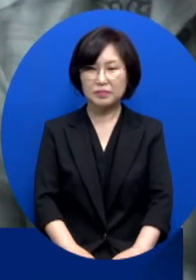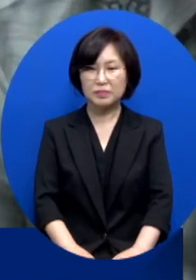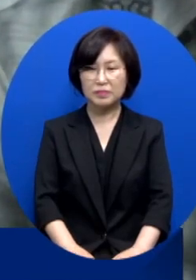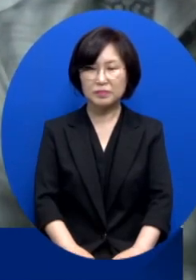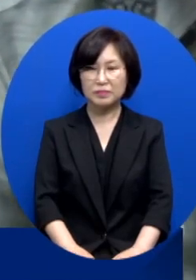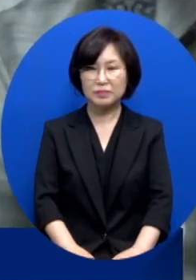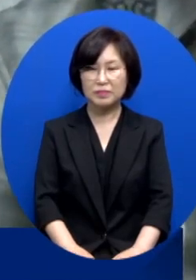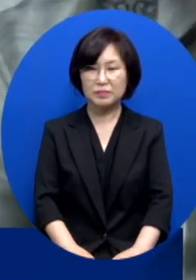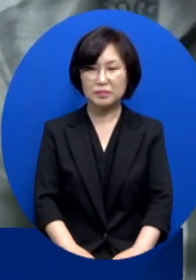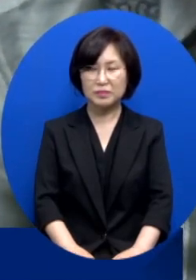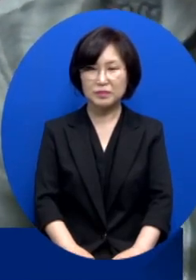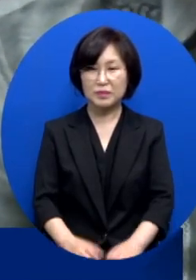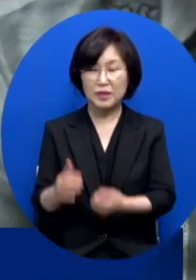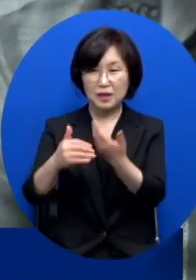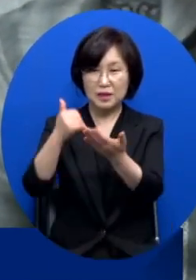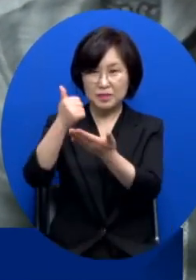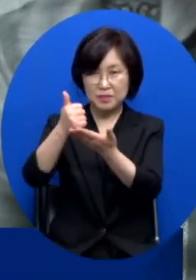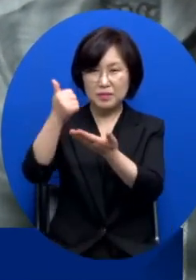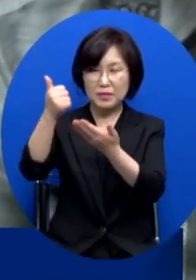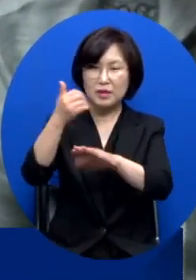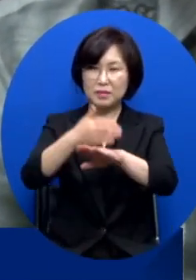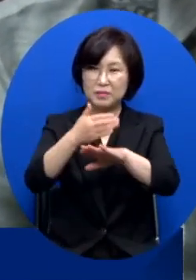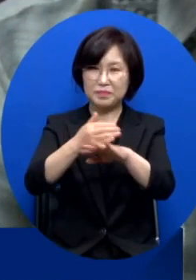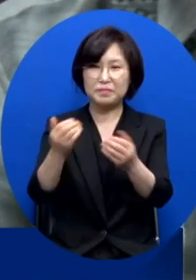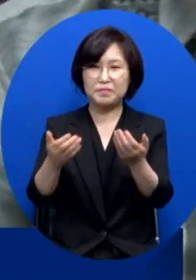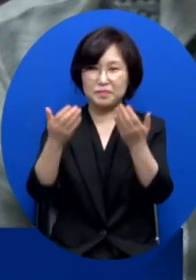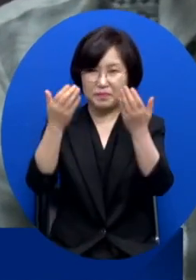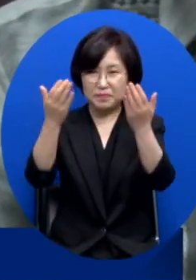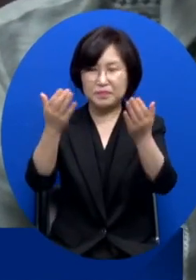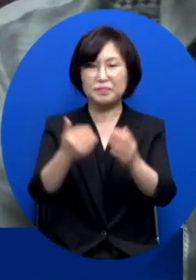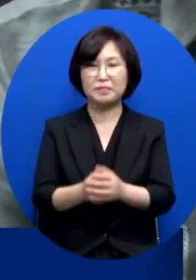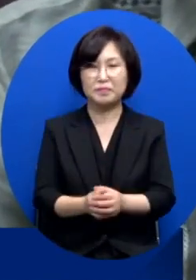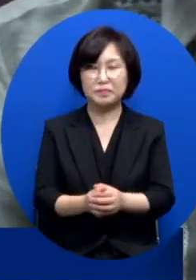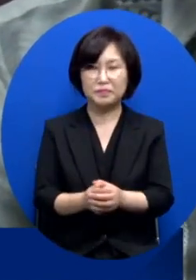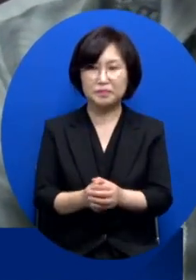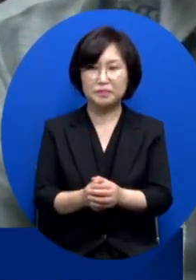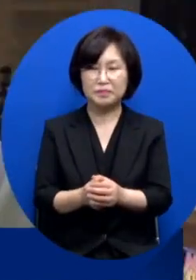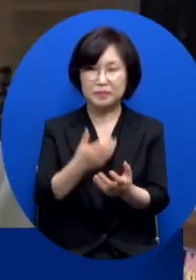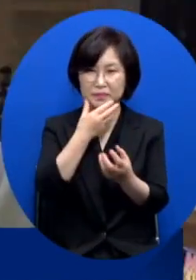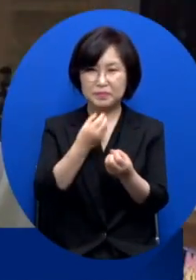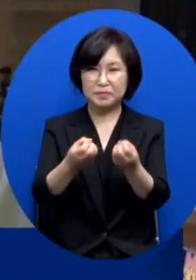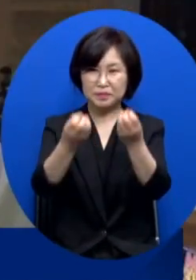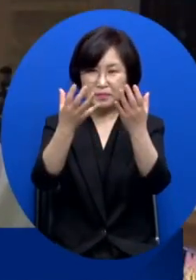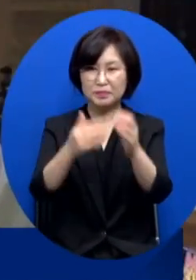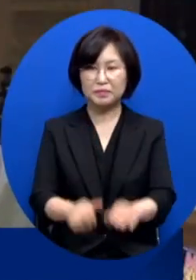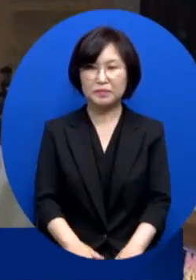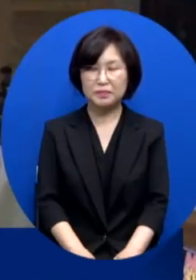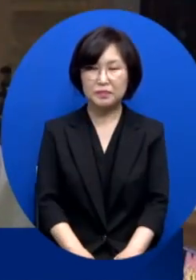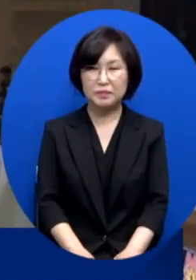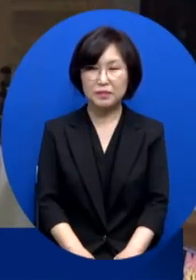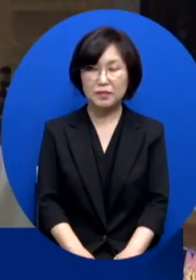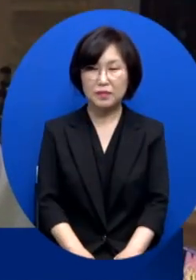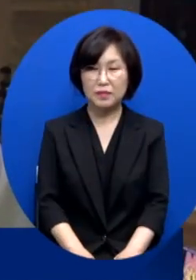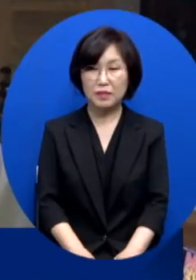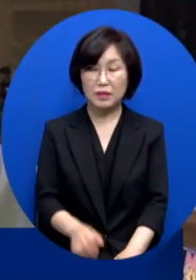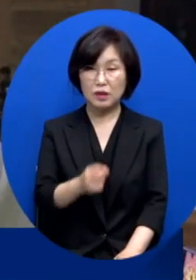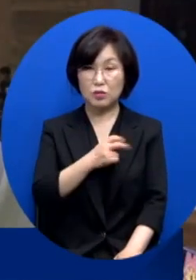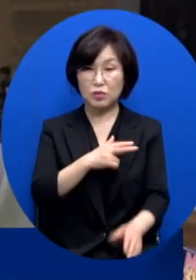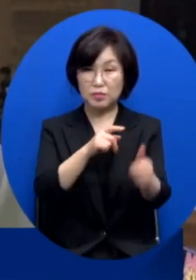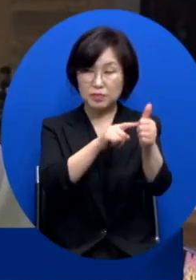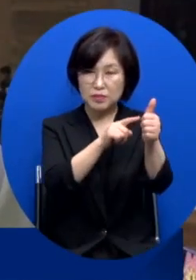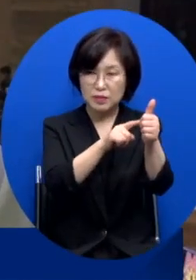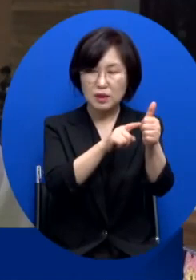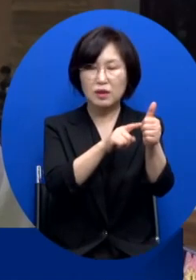thank you, brothers and sisters, for trusting me and praying for me. God bless everyone. 마니 파퀴아오 상원의원을